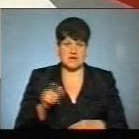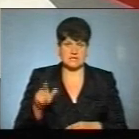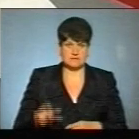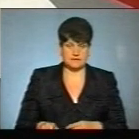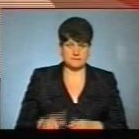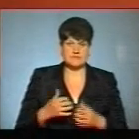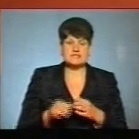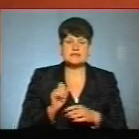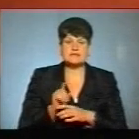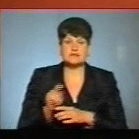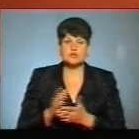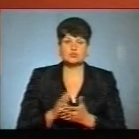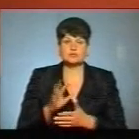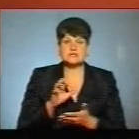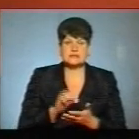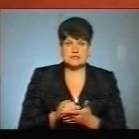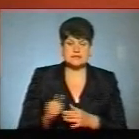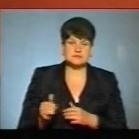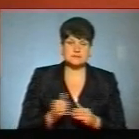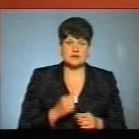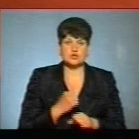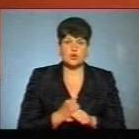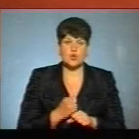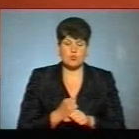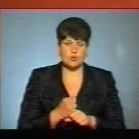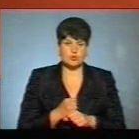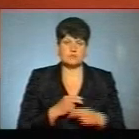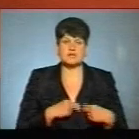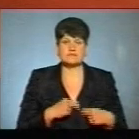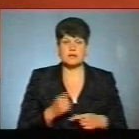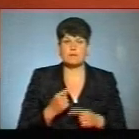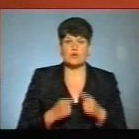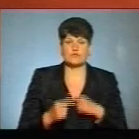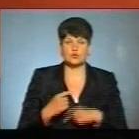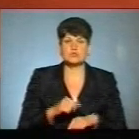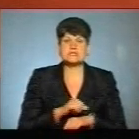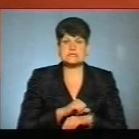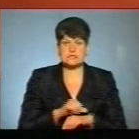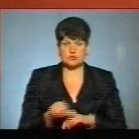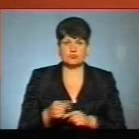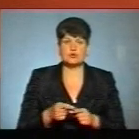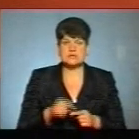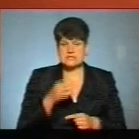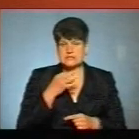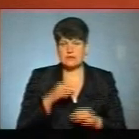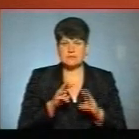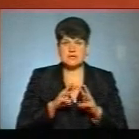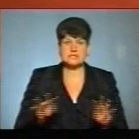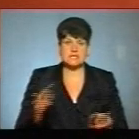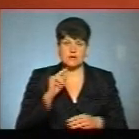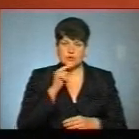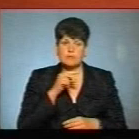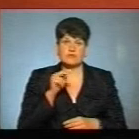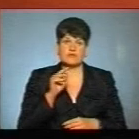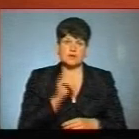Серед завдань служби зайнятості – забезпечити роботою працівників, які повернулися із-за кордону. Про це заявив міністр економіки Ігор